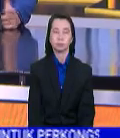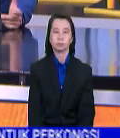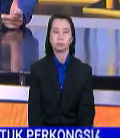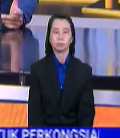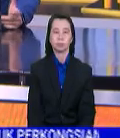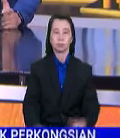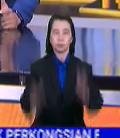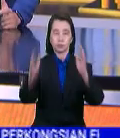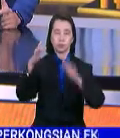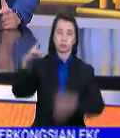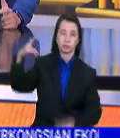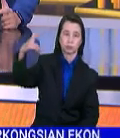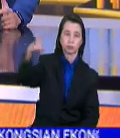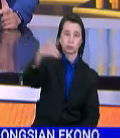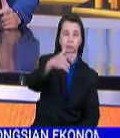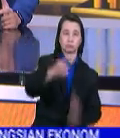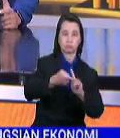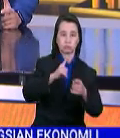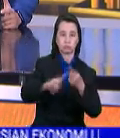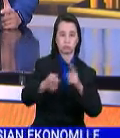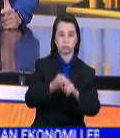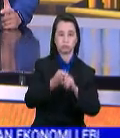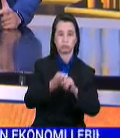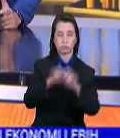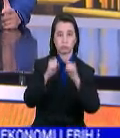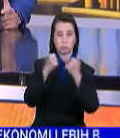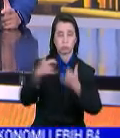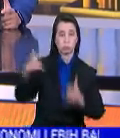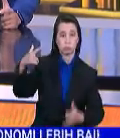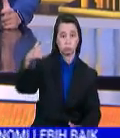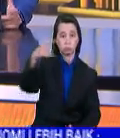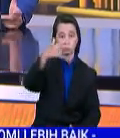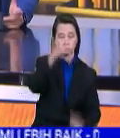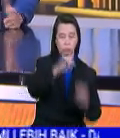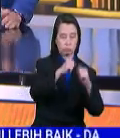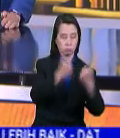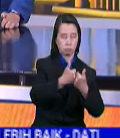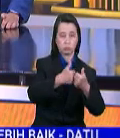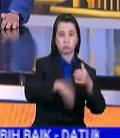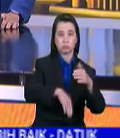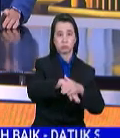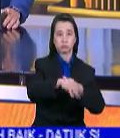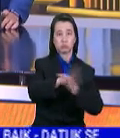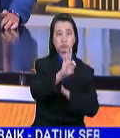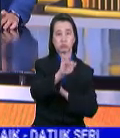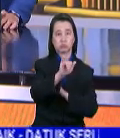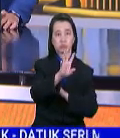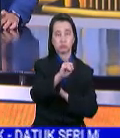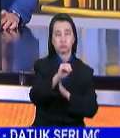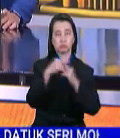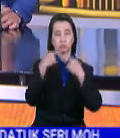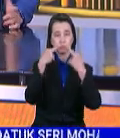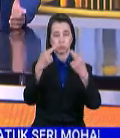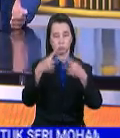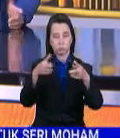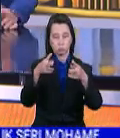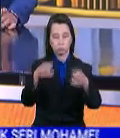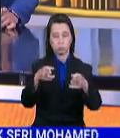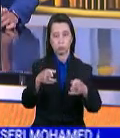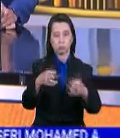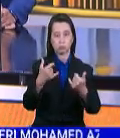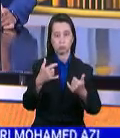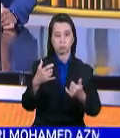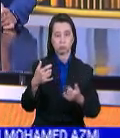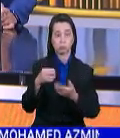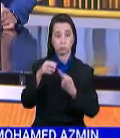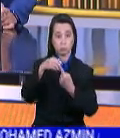di Malaysia Airlines Rakan kongsi Serikat penerbangan resmi untuk persatuan bola sepak wcfm secara resmi meluncurkan livery